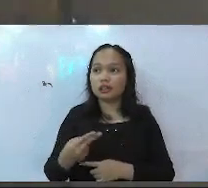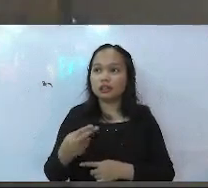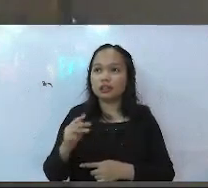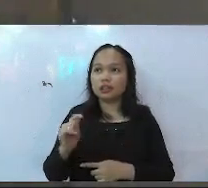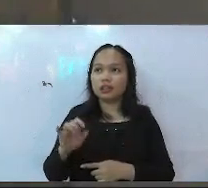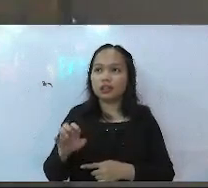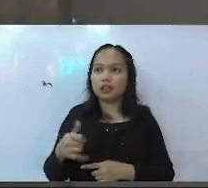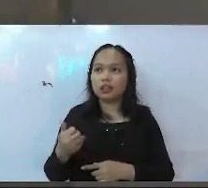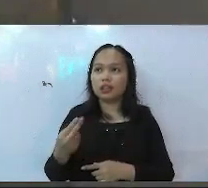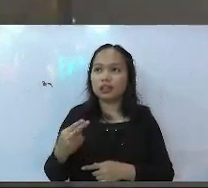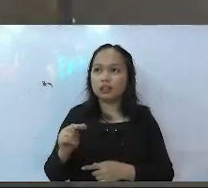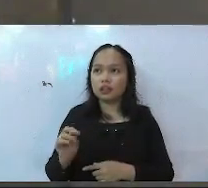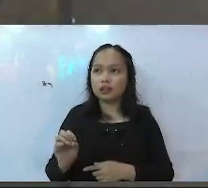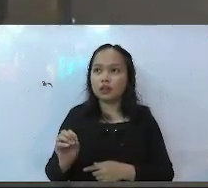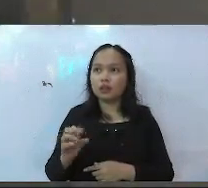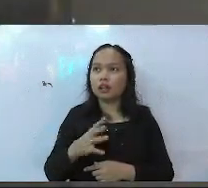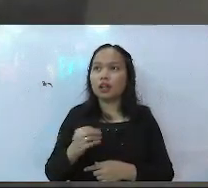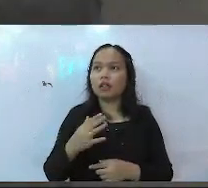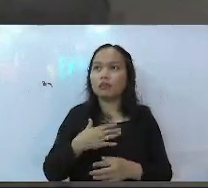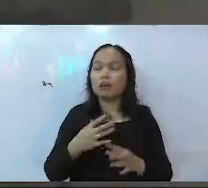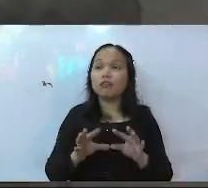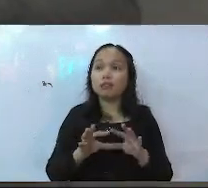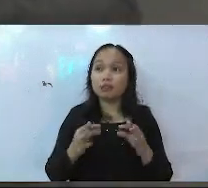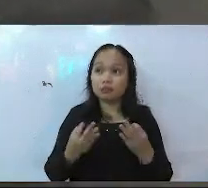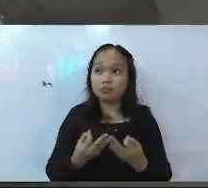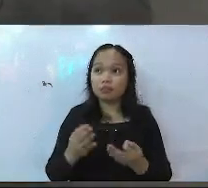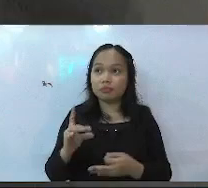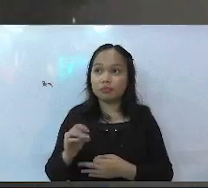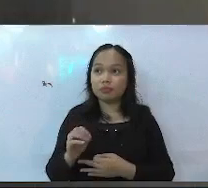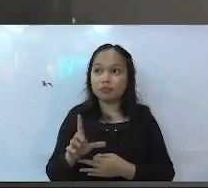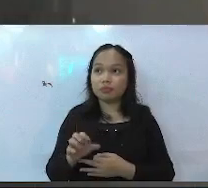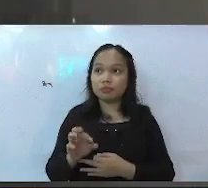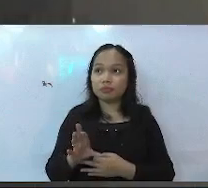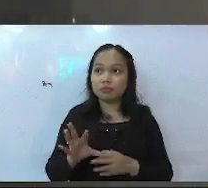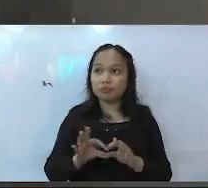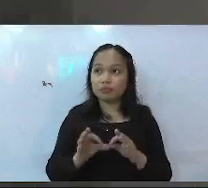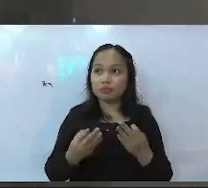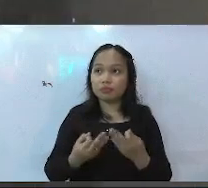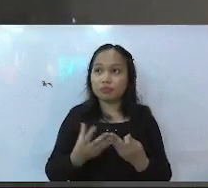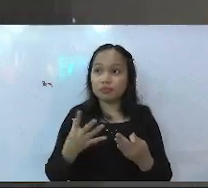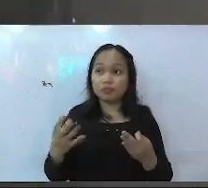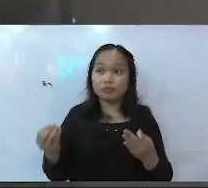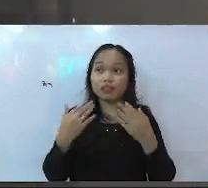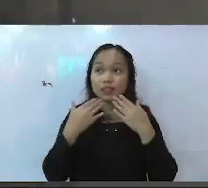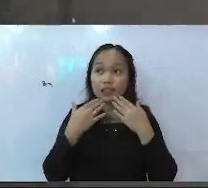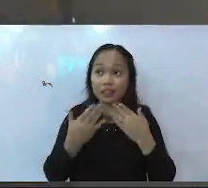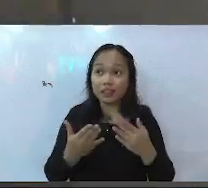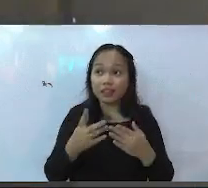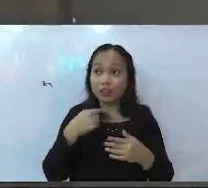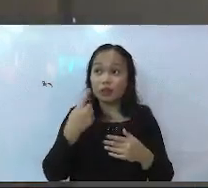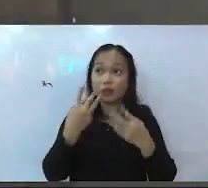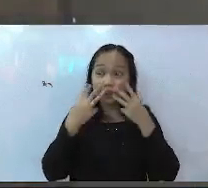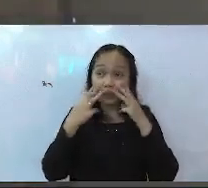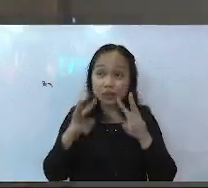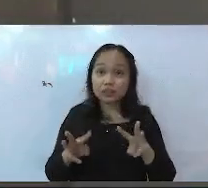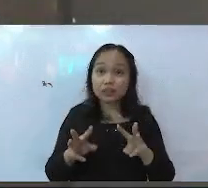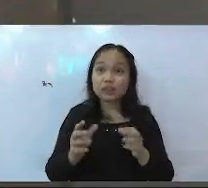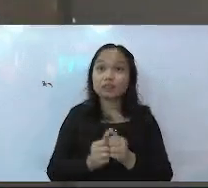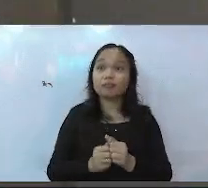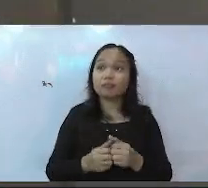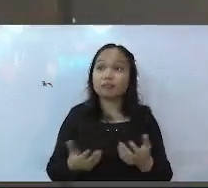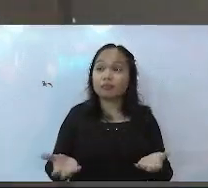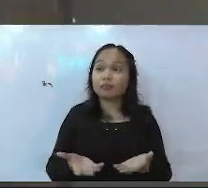shoutout sayo Amen Thank po pamilya ang dolor family Ayan Syempre shoutout din sa mga kasamahan natin ng dito sa